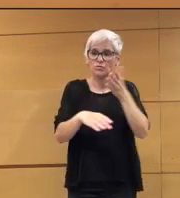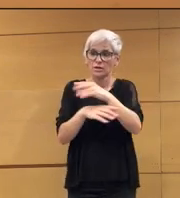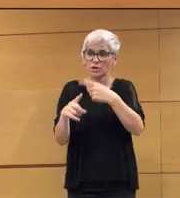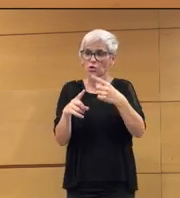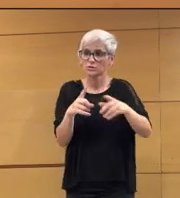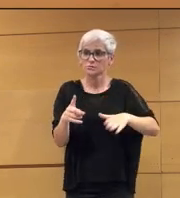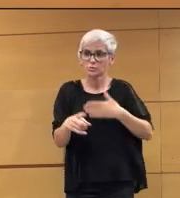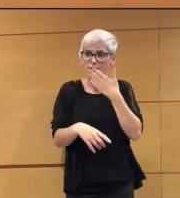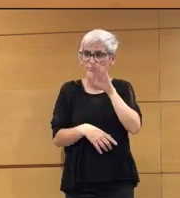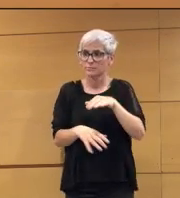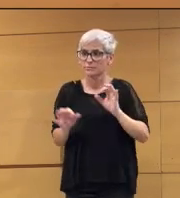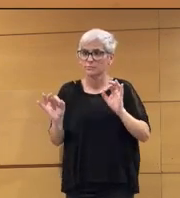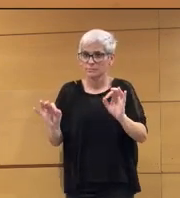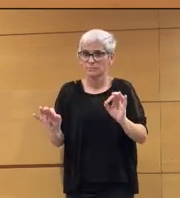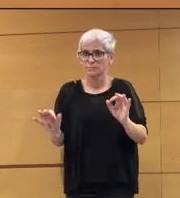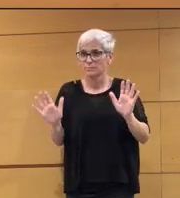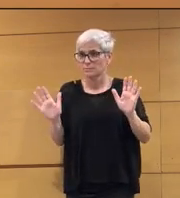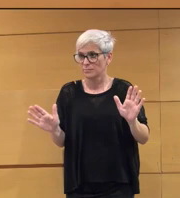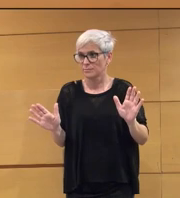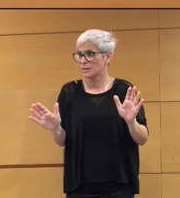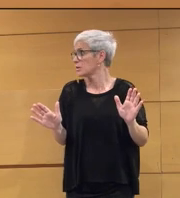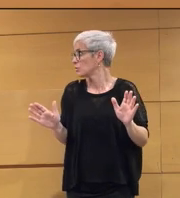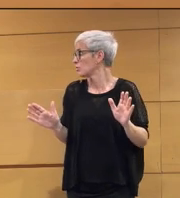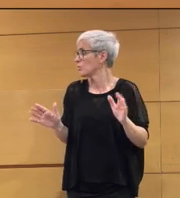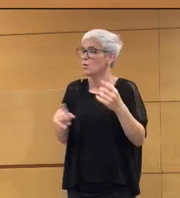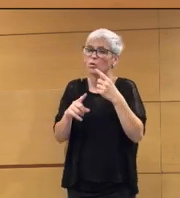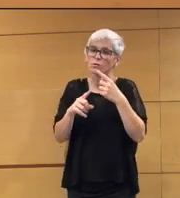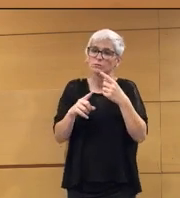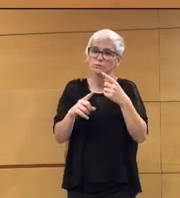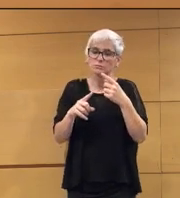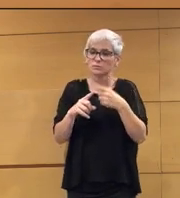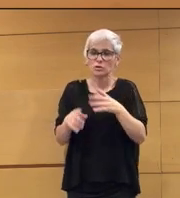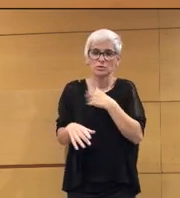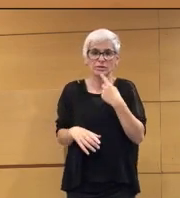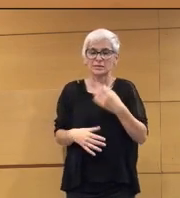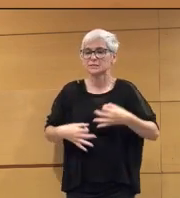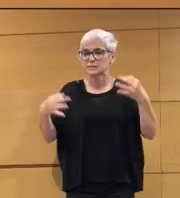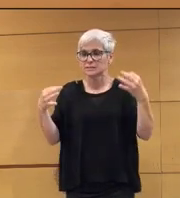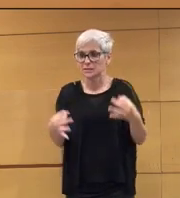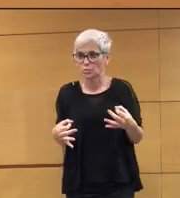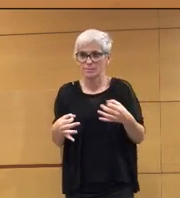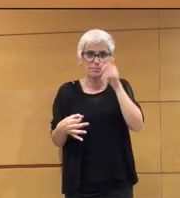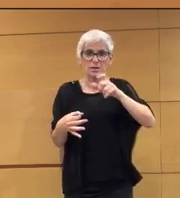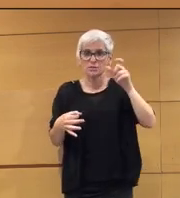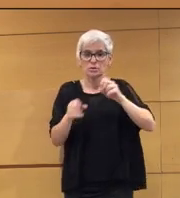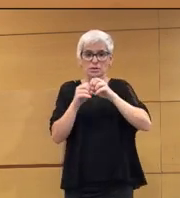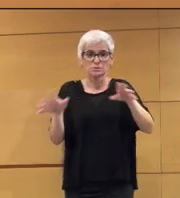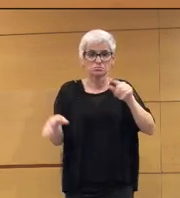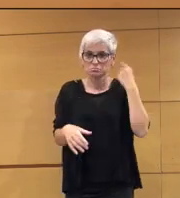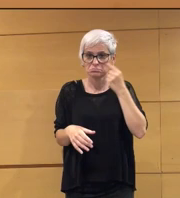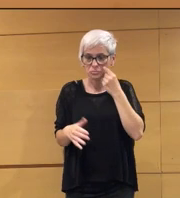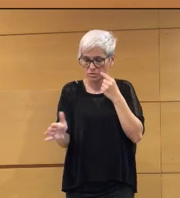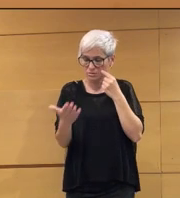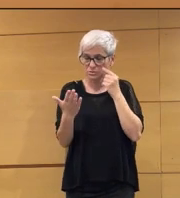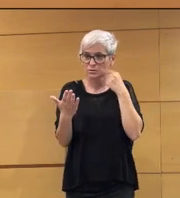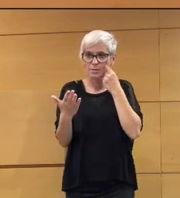aterrades, però ha d'anar amb els dos sentits. I no poso la culpa allà, és a dir, segurament no vam arribar a la gent, però no serà per no fer-ne